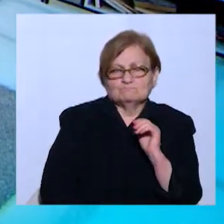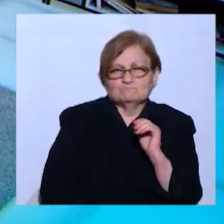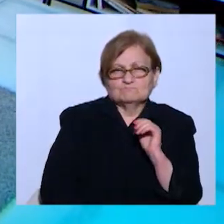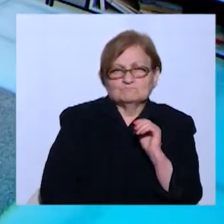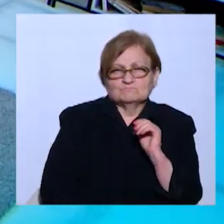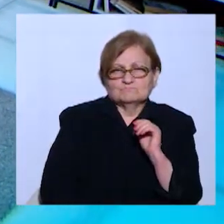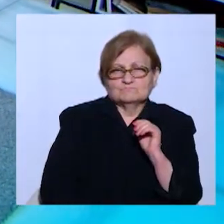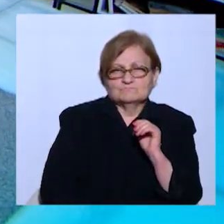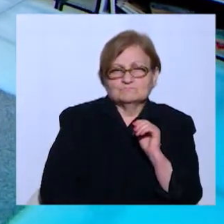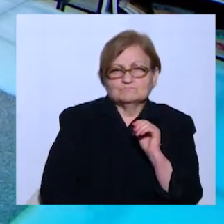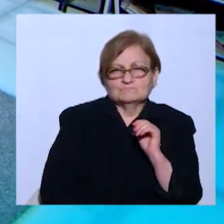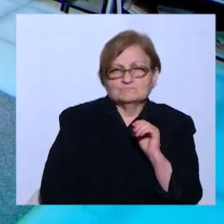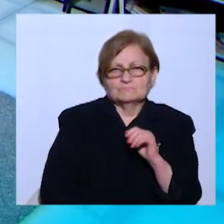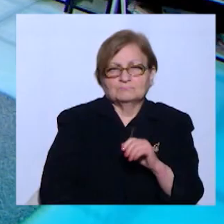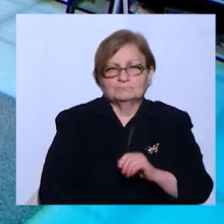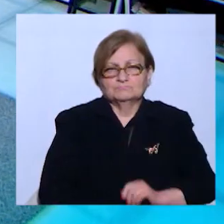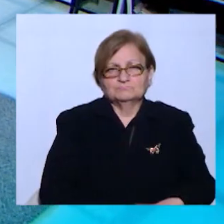გამყოფი.